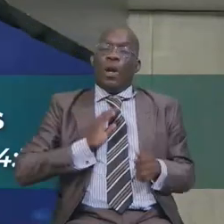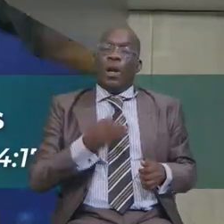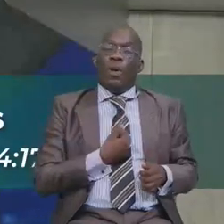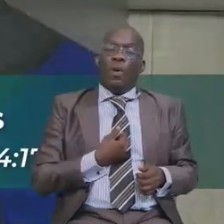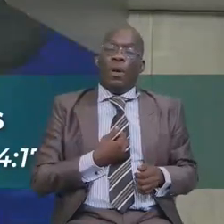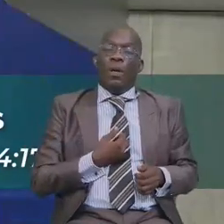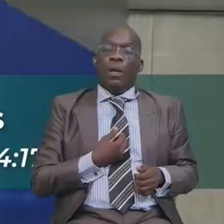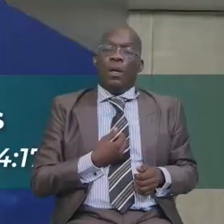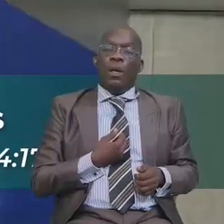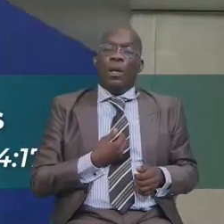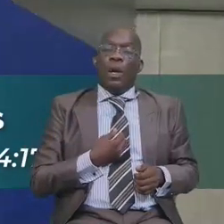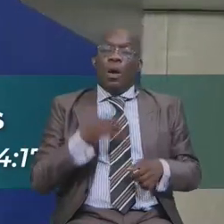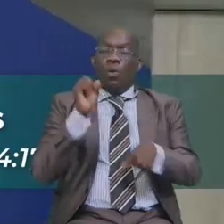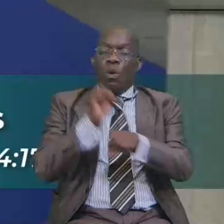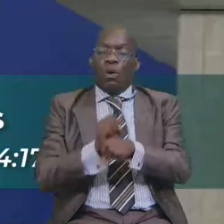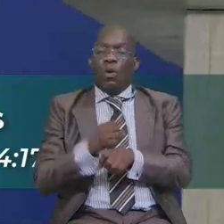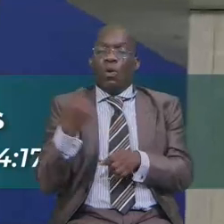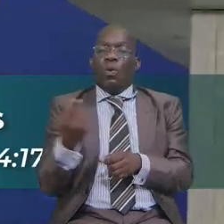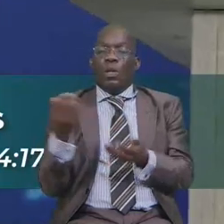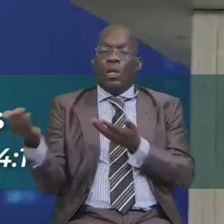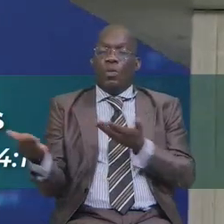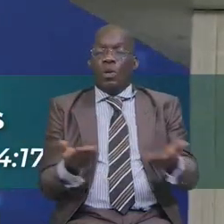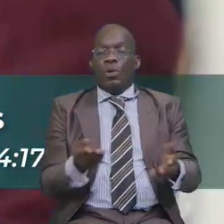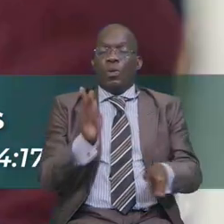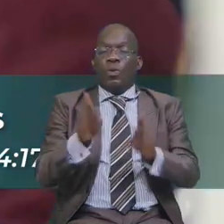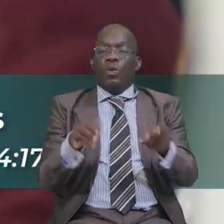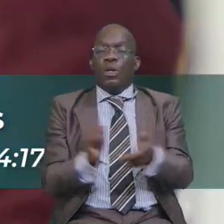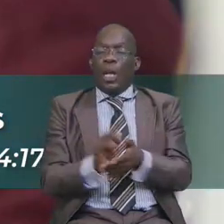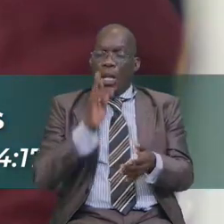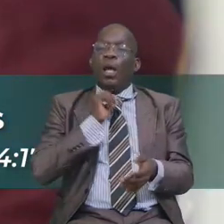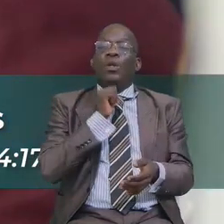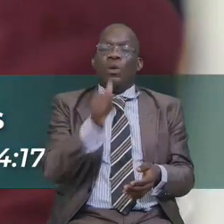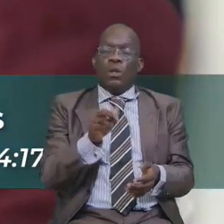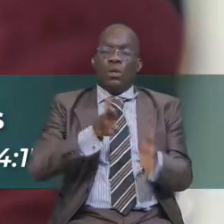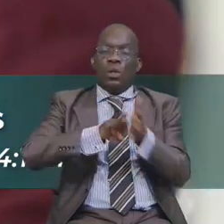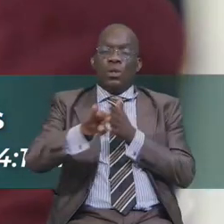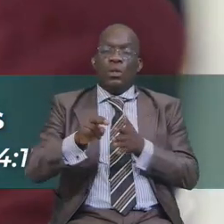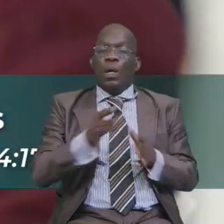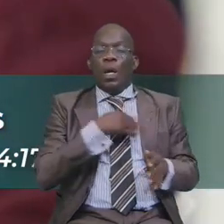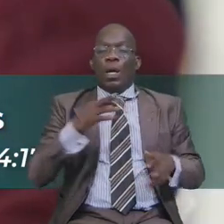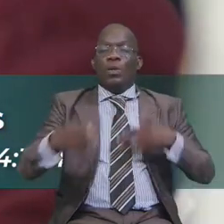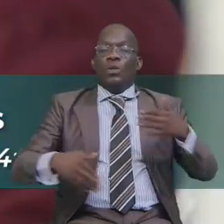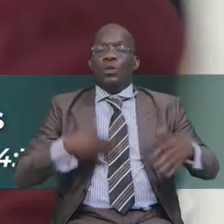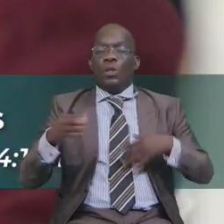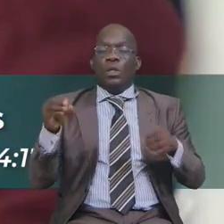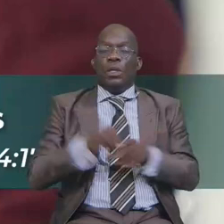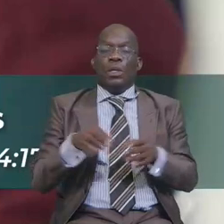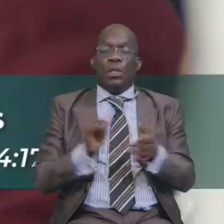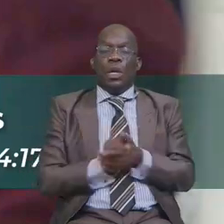ministère pastoral produit seulement des gens qui sont impies et qui se réjouissent dans cette